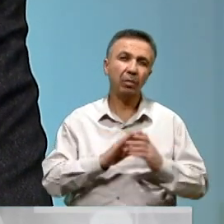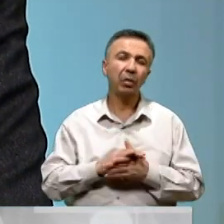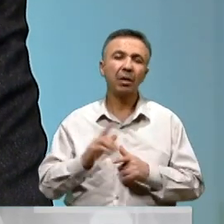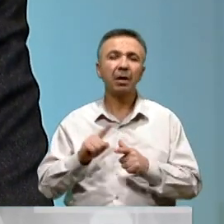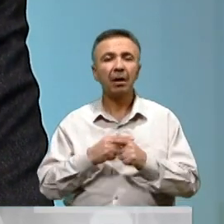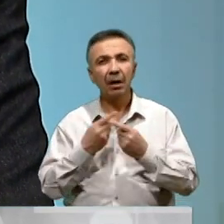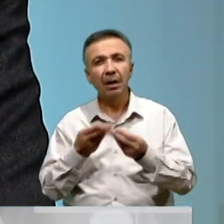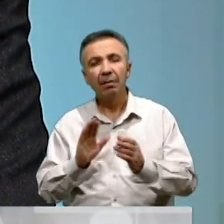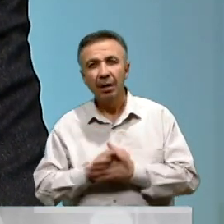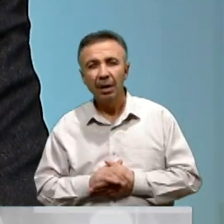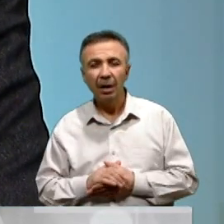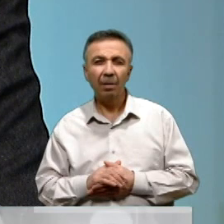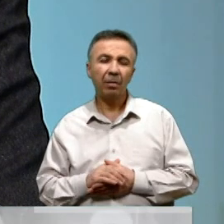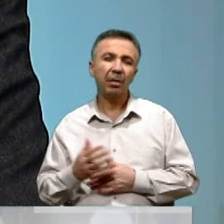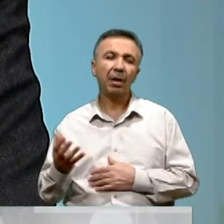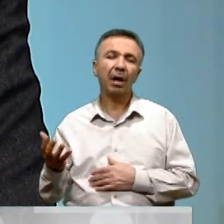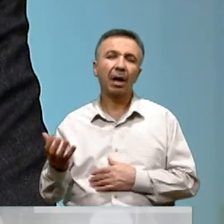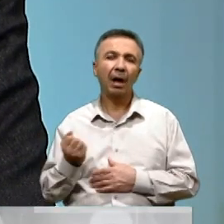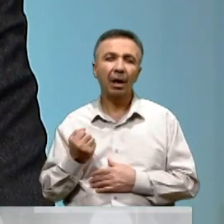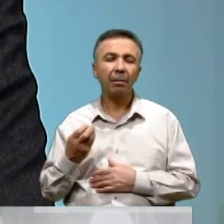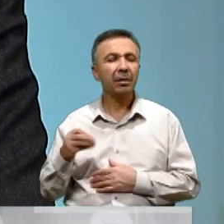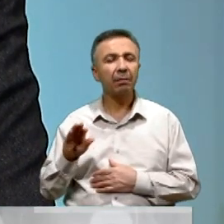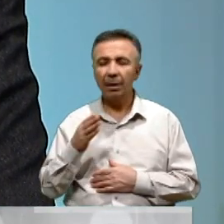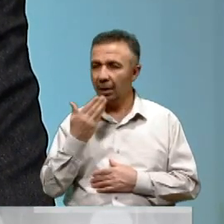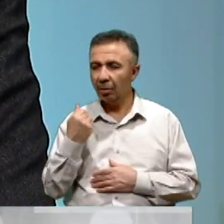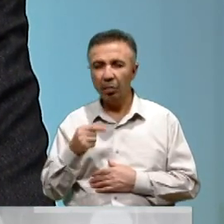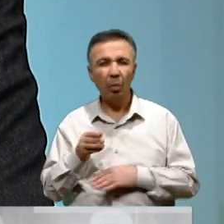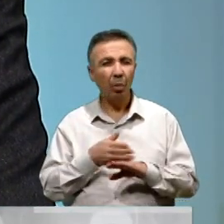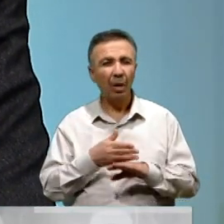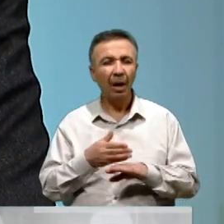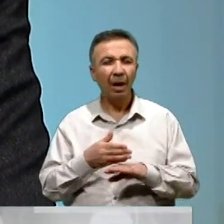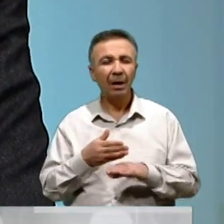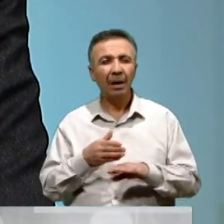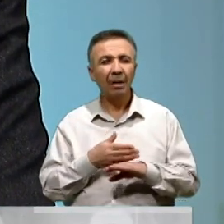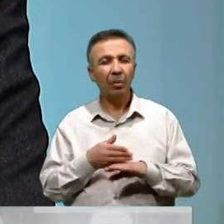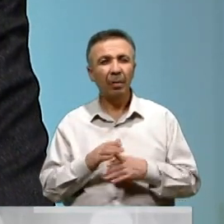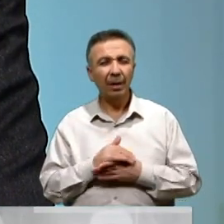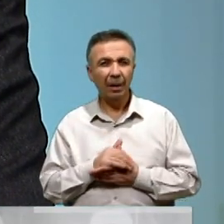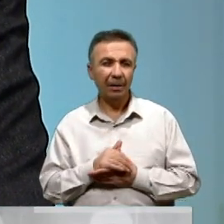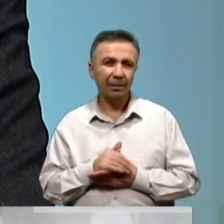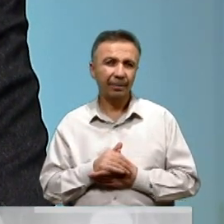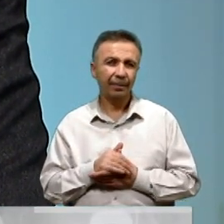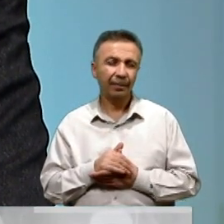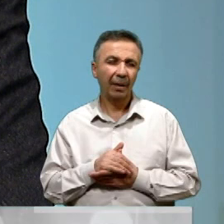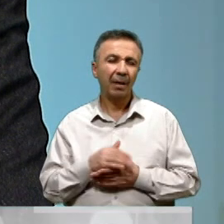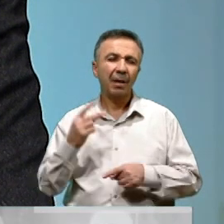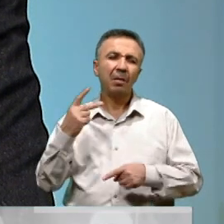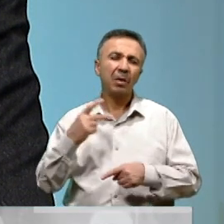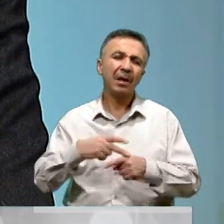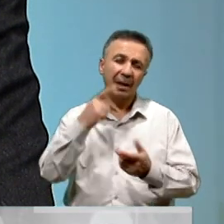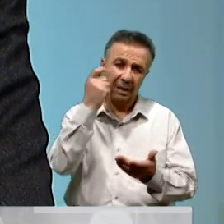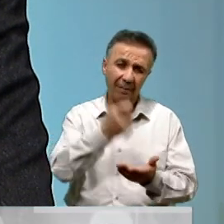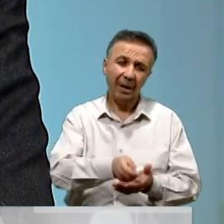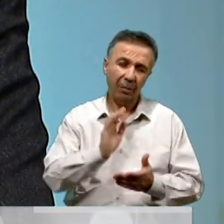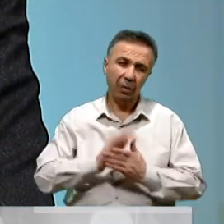kiraya vermiş, ne alımını satımını yapıyor. İşte bu mallar gayri nami mal statüsünde olduğu için